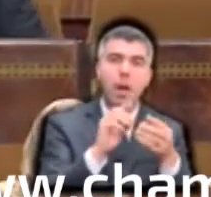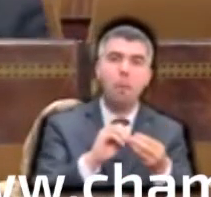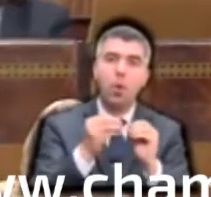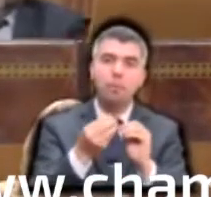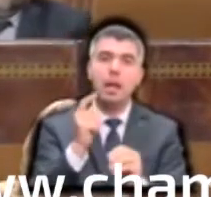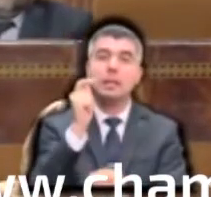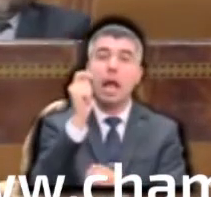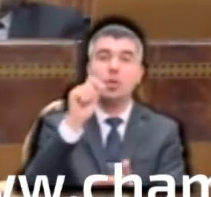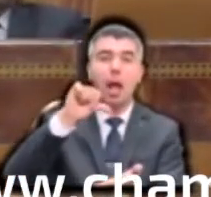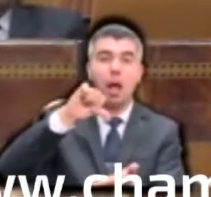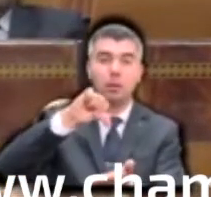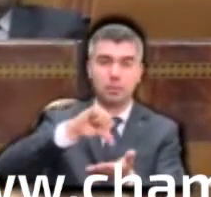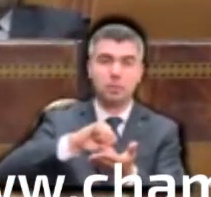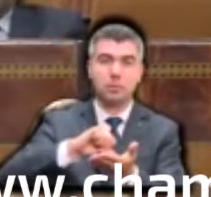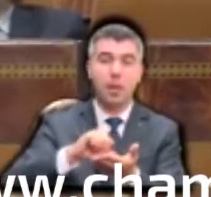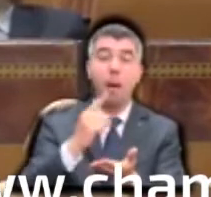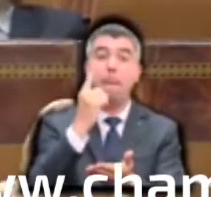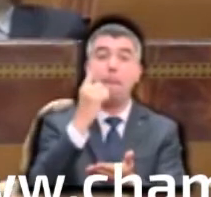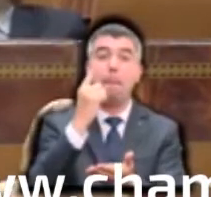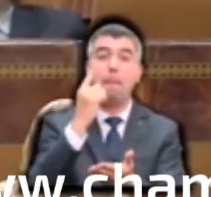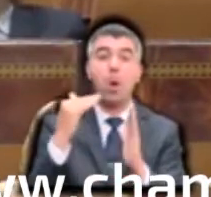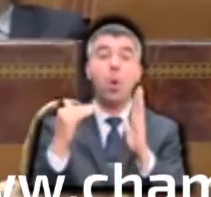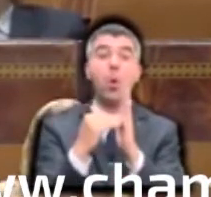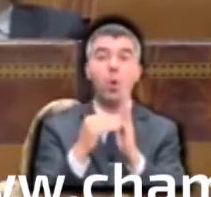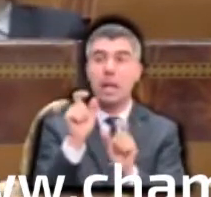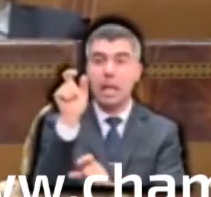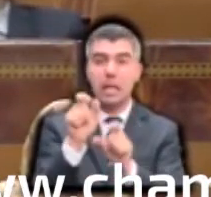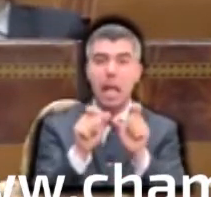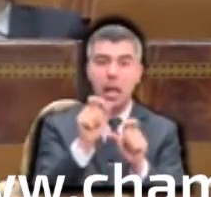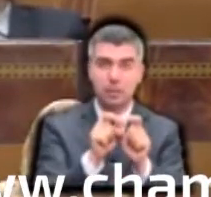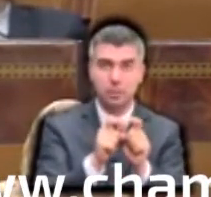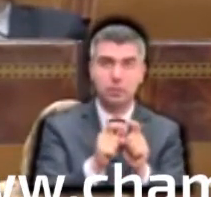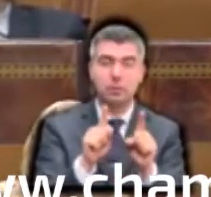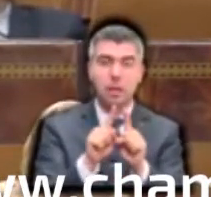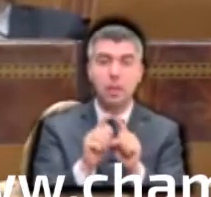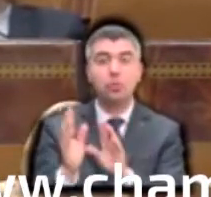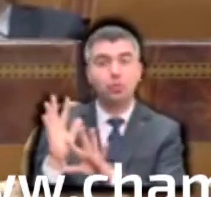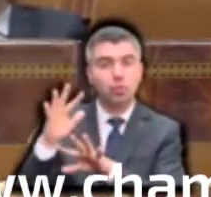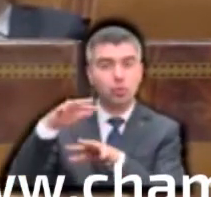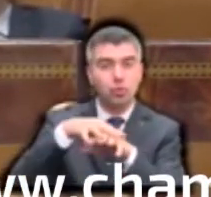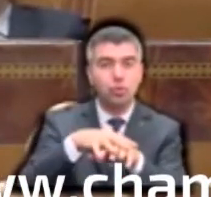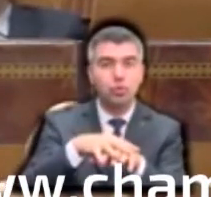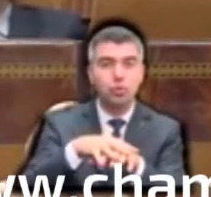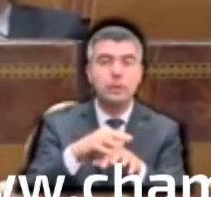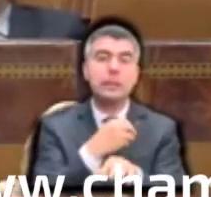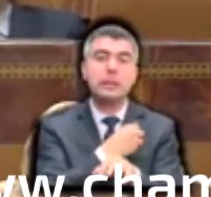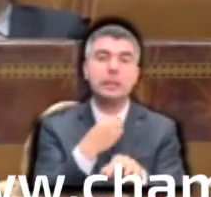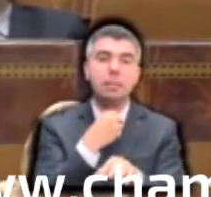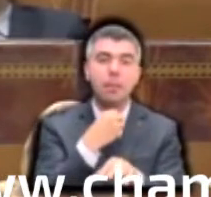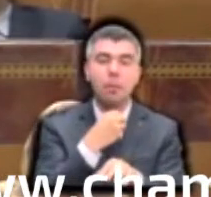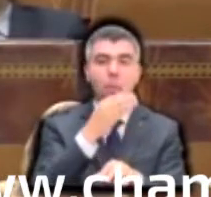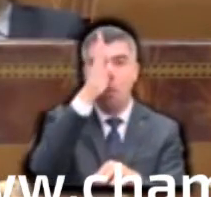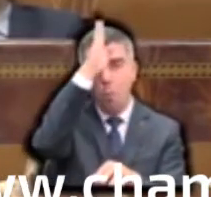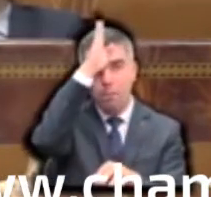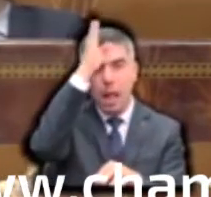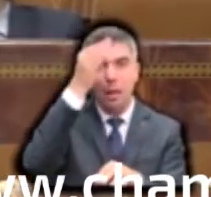طنجه مدينه فيها مليون نسمه، اضافه الى اقليم الفحص انجره اللي كيجيو المستشفى محمد الخامس. الوضعيه ديال قسم المستعجلات